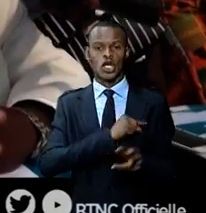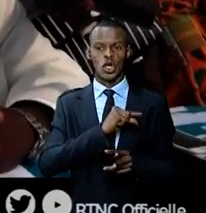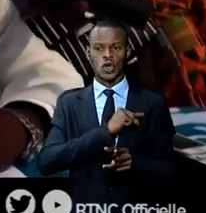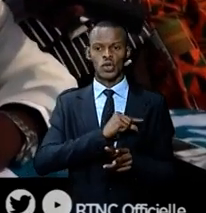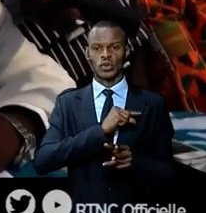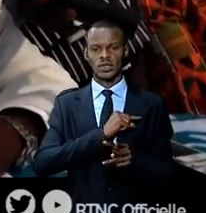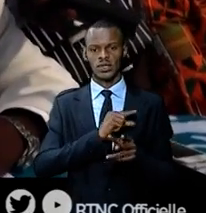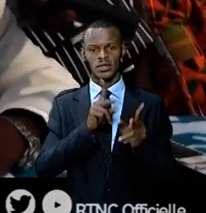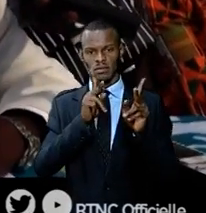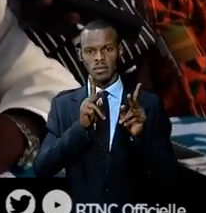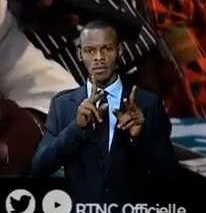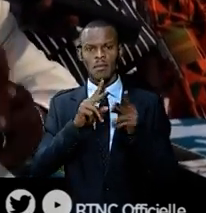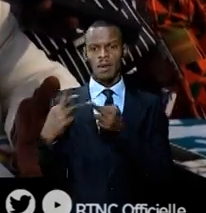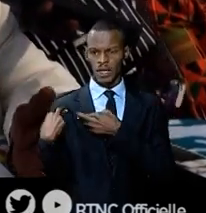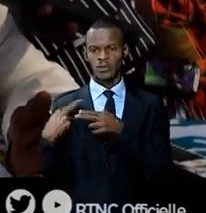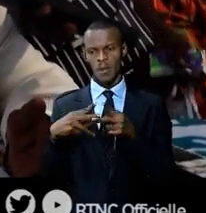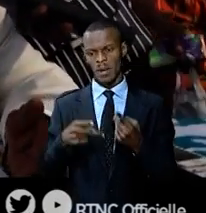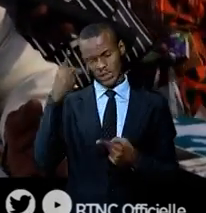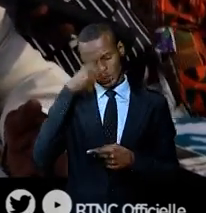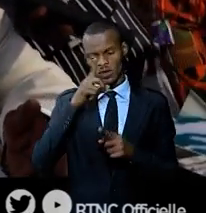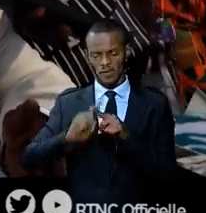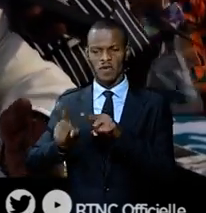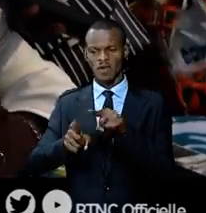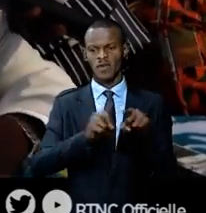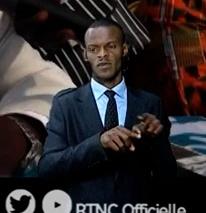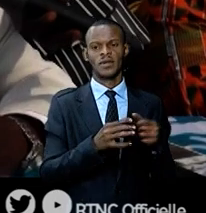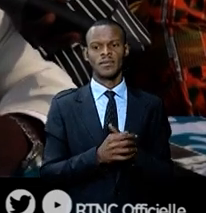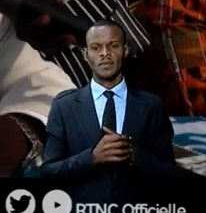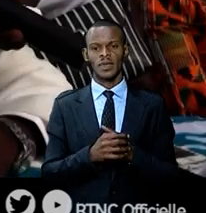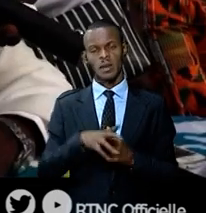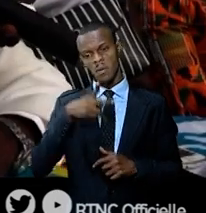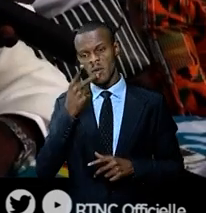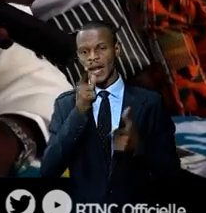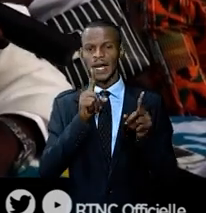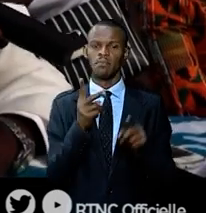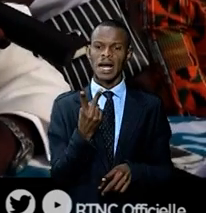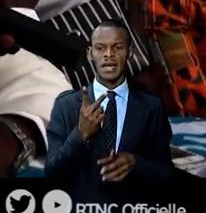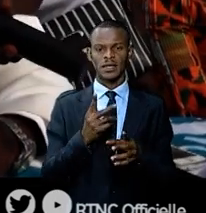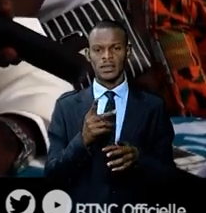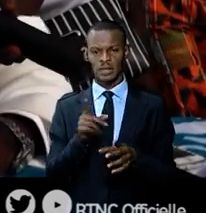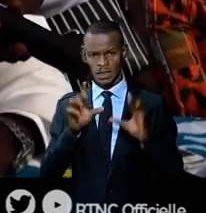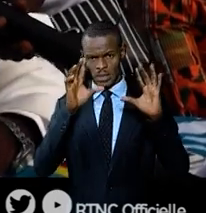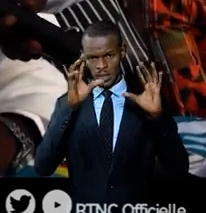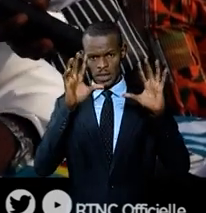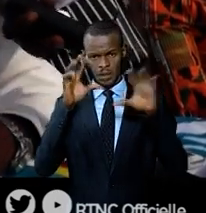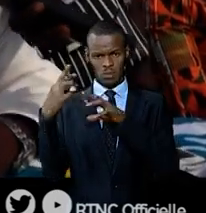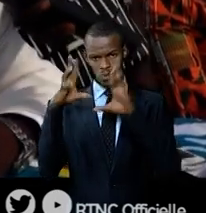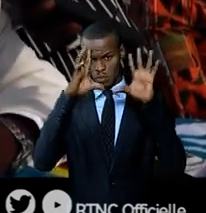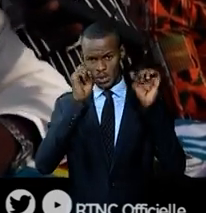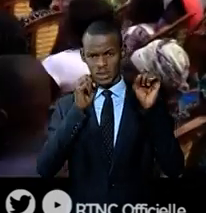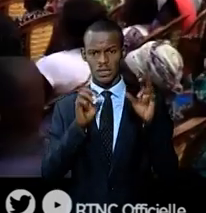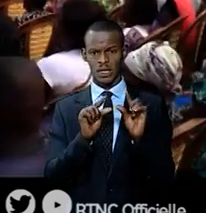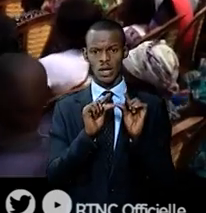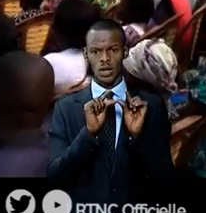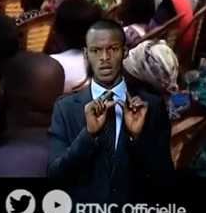et policé, le président national du Rassemblement démocratique pour le salut de la République a profité de l'occasion pour remobiliser les énergies du